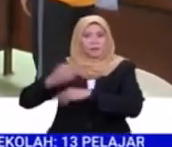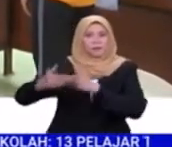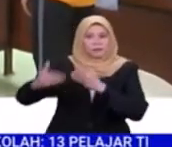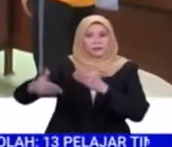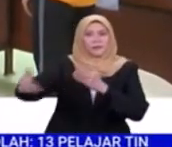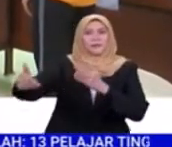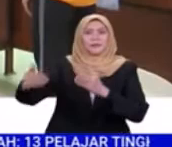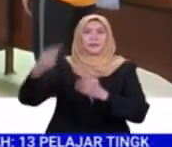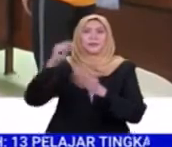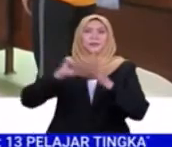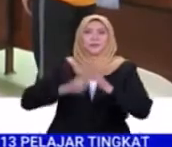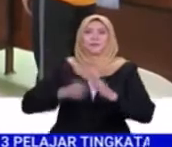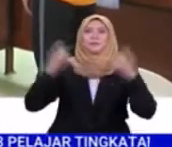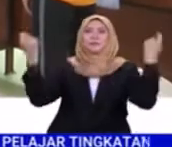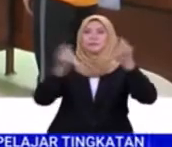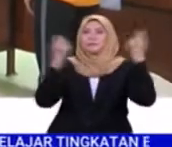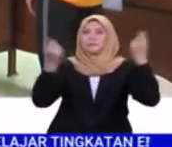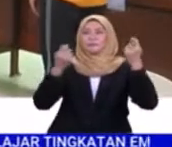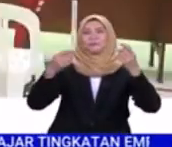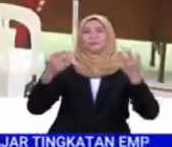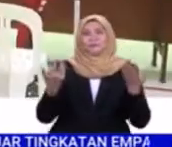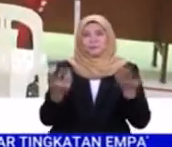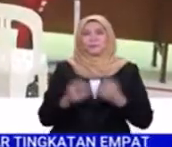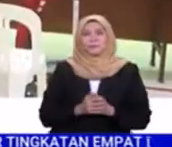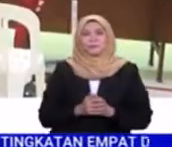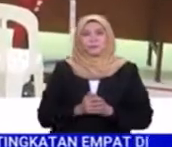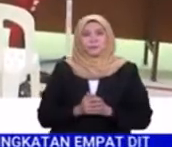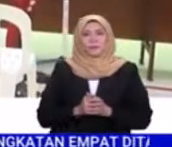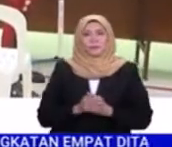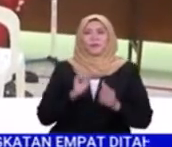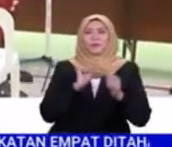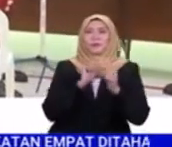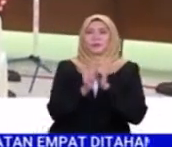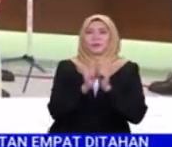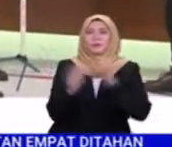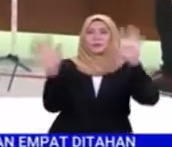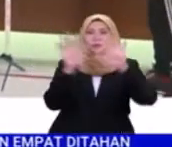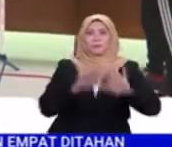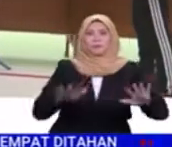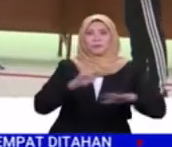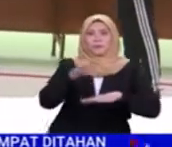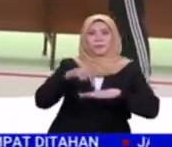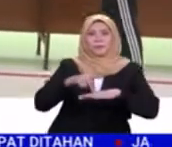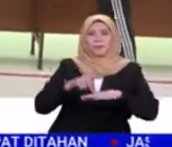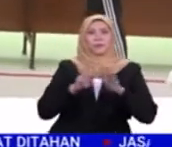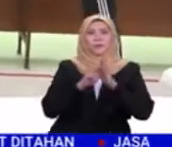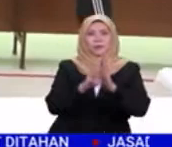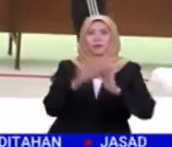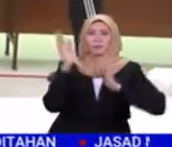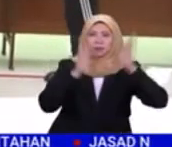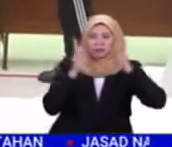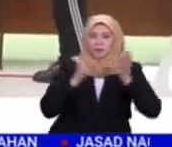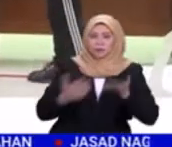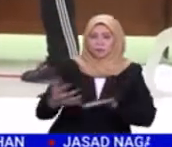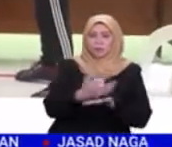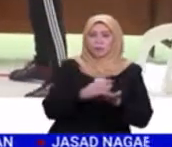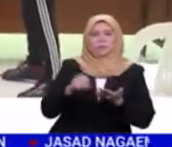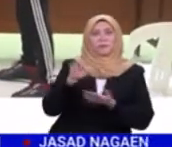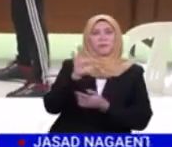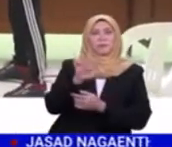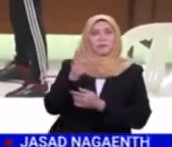temasya berlangsung pada instansi 2019 di Filipina kondisinya negara mengutip